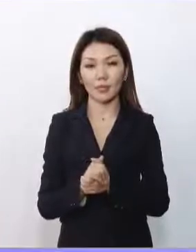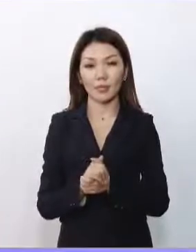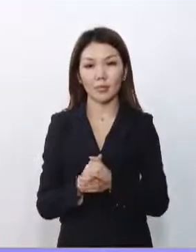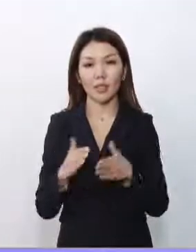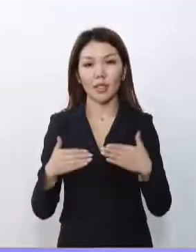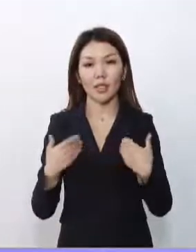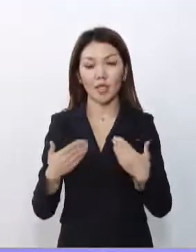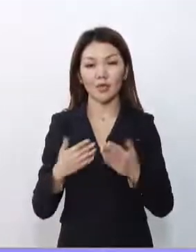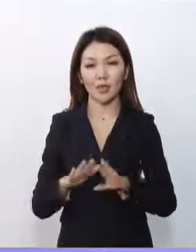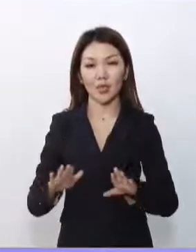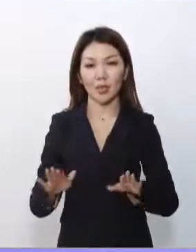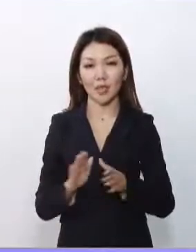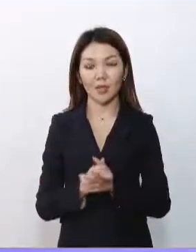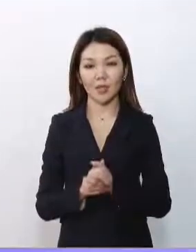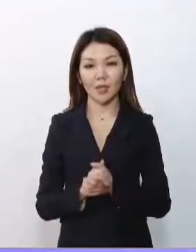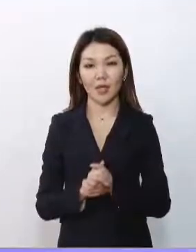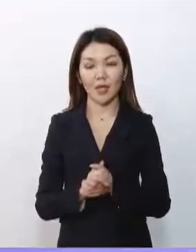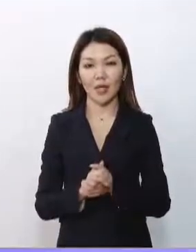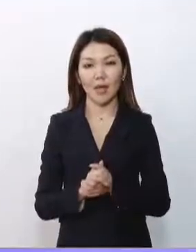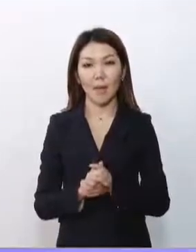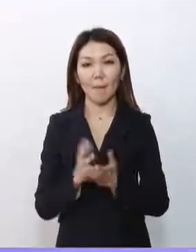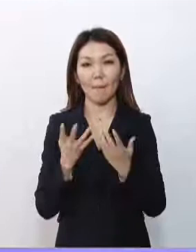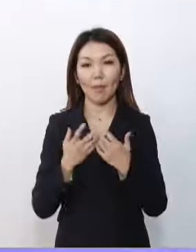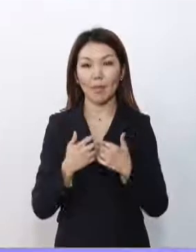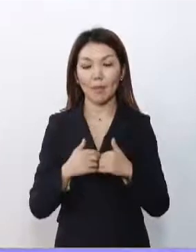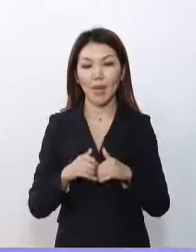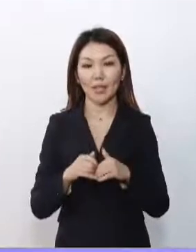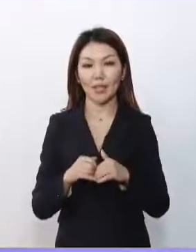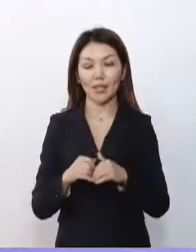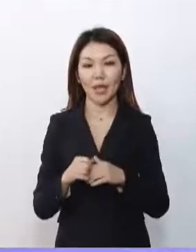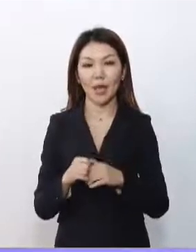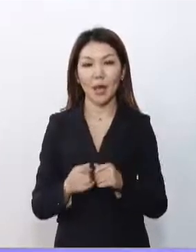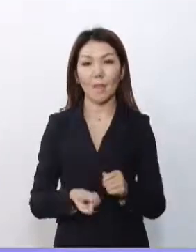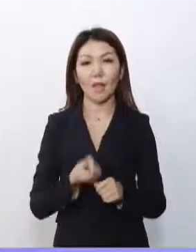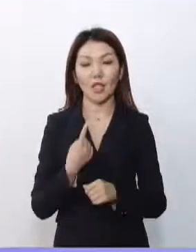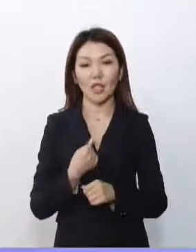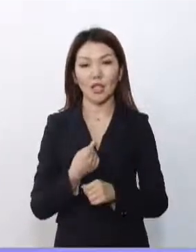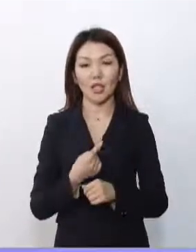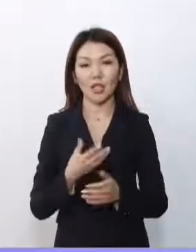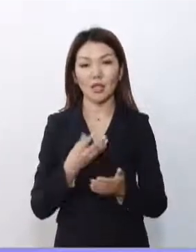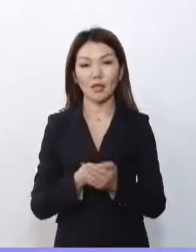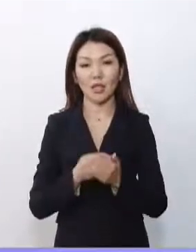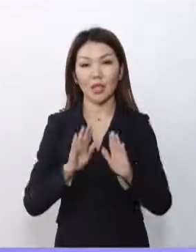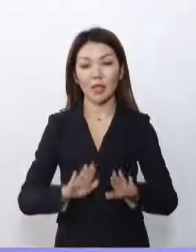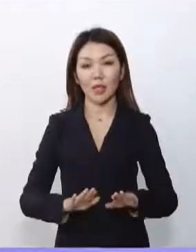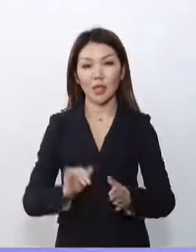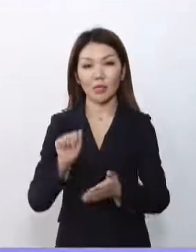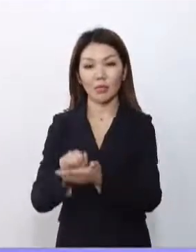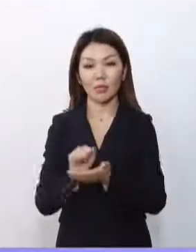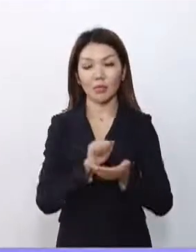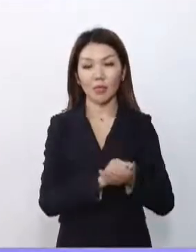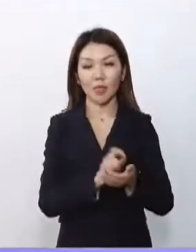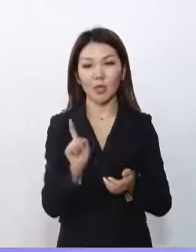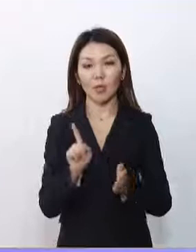здравствуйте ребята математика пришла занимать свои места что под безделье не